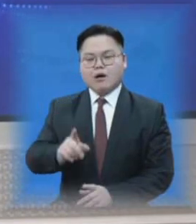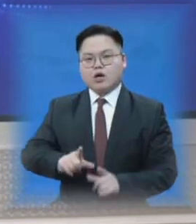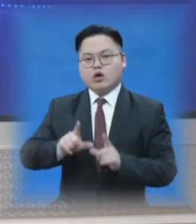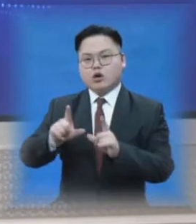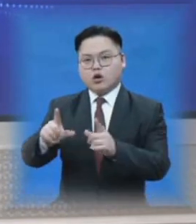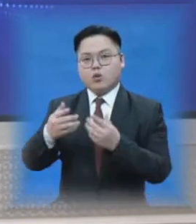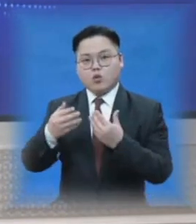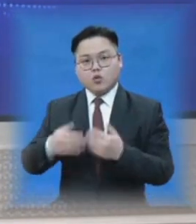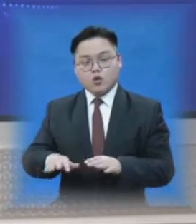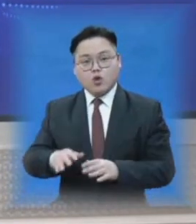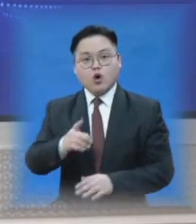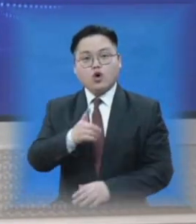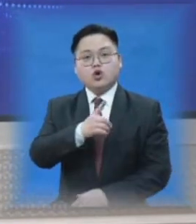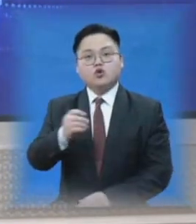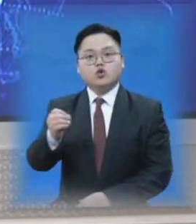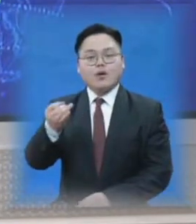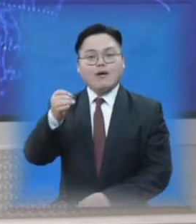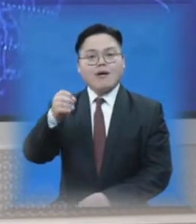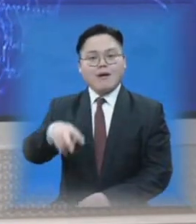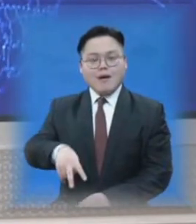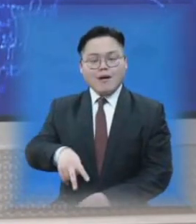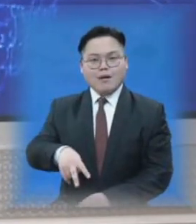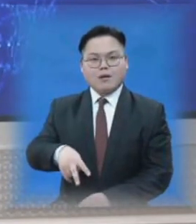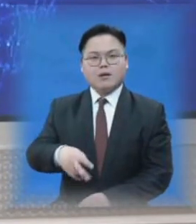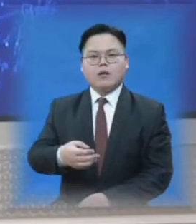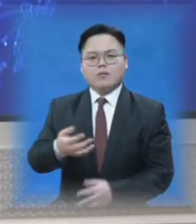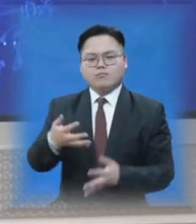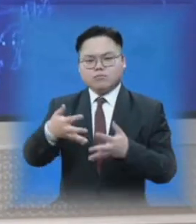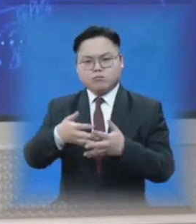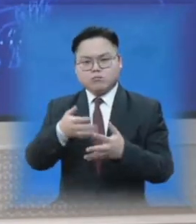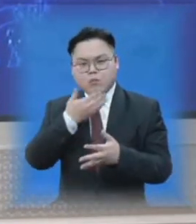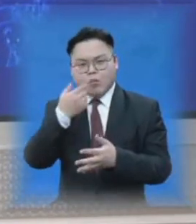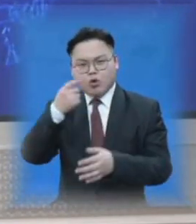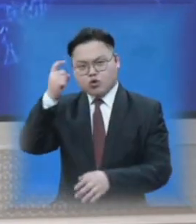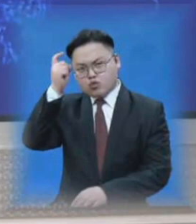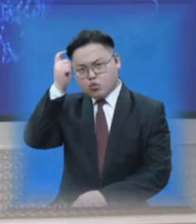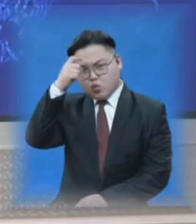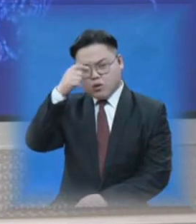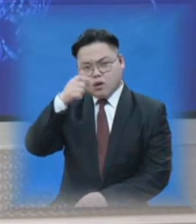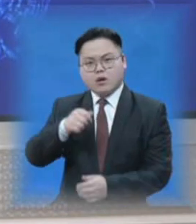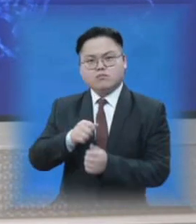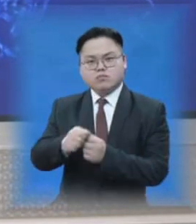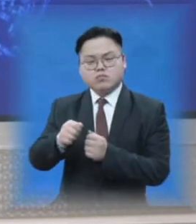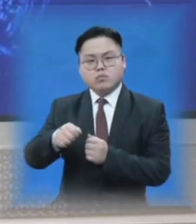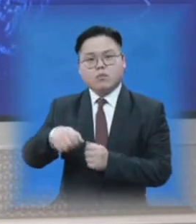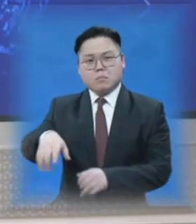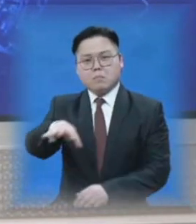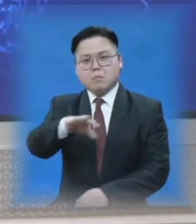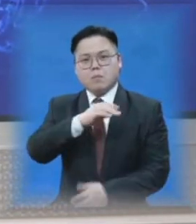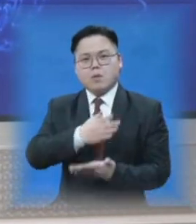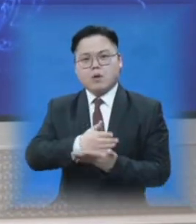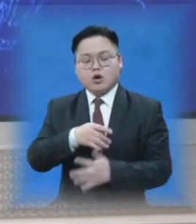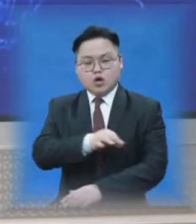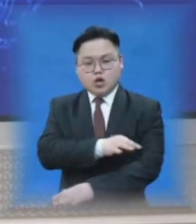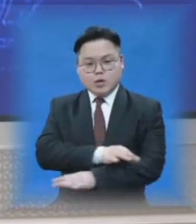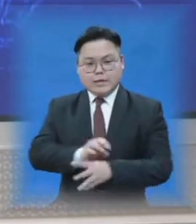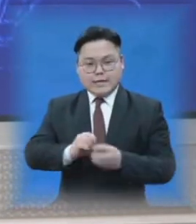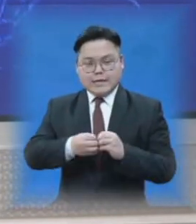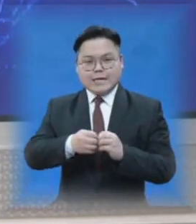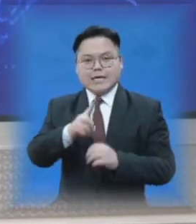иргэд 2021 оноос хойш орон сууцгүй цүрээсийн барьар амьдарч байна. Төсөл хэрэгжснээр энэ асуудал шийдэгдэх юм байна.